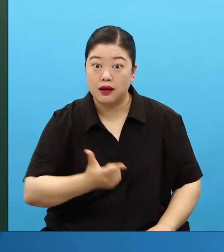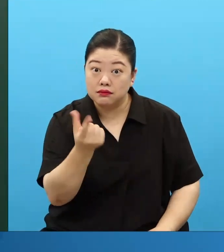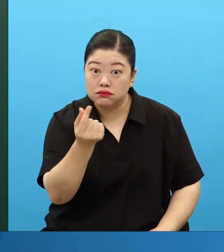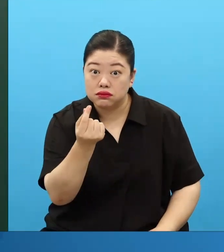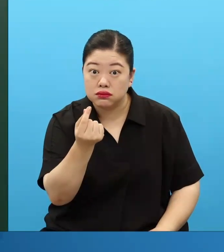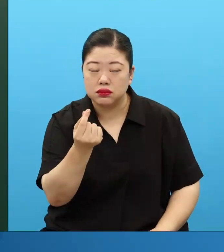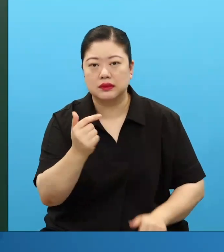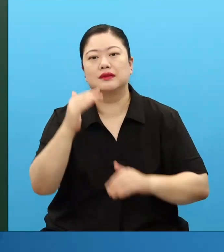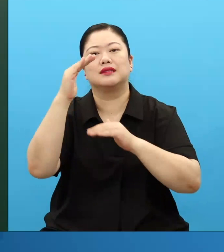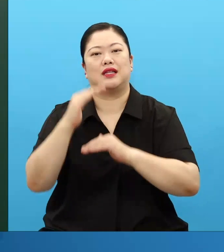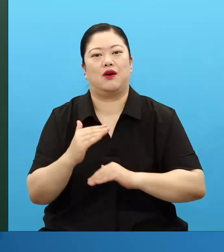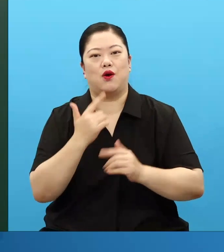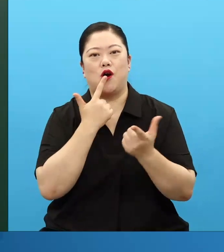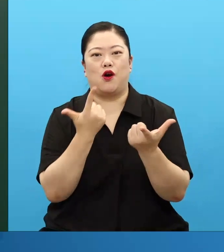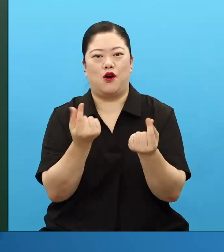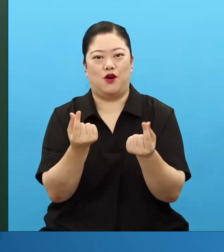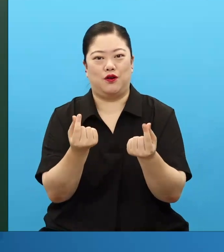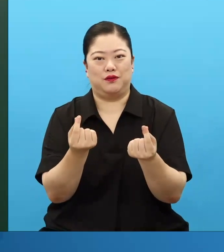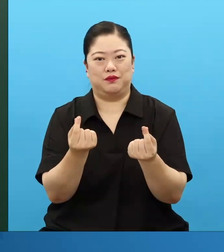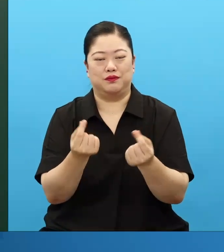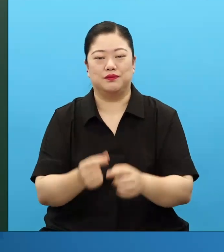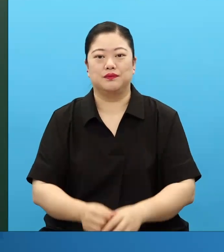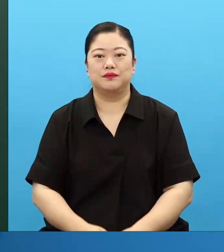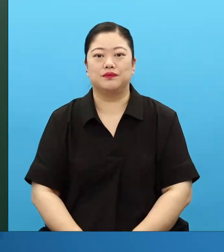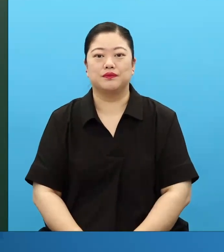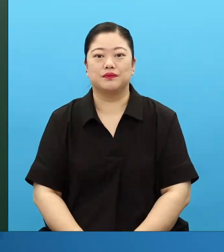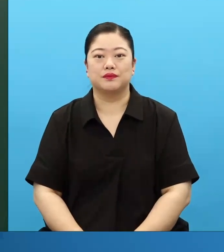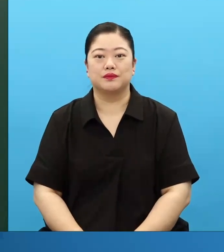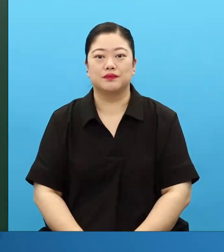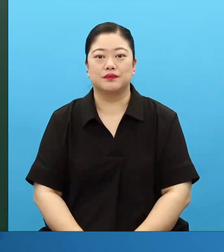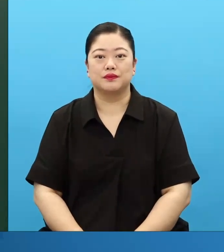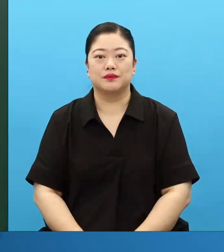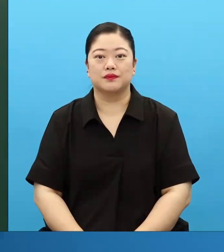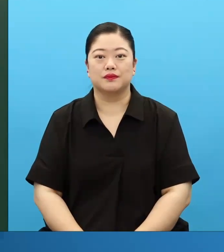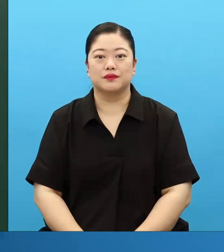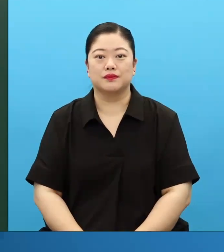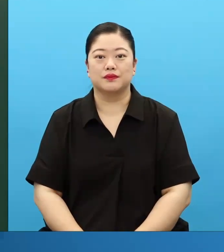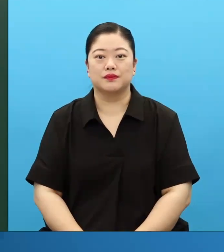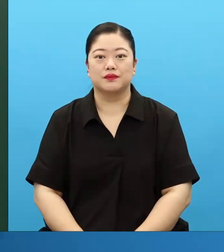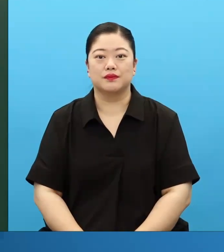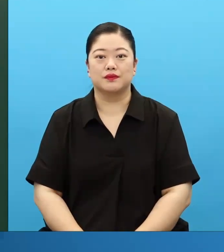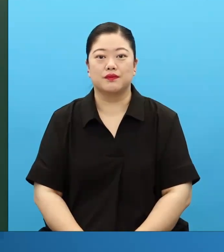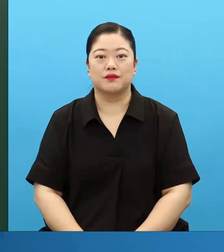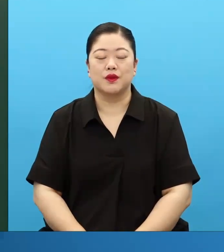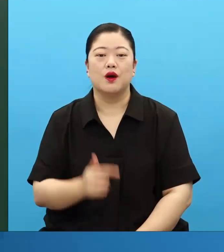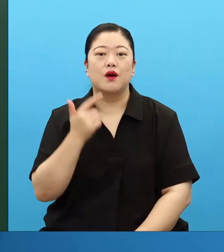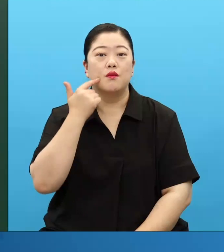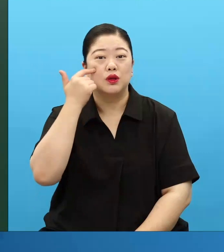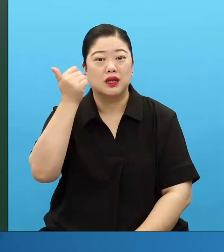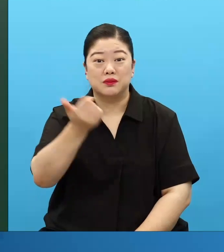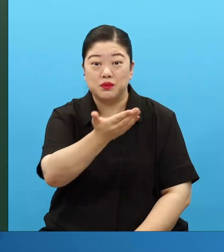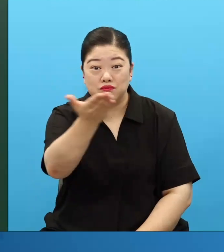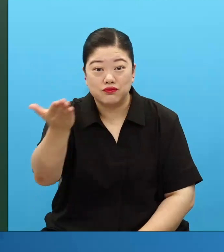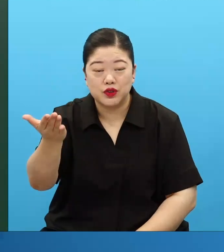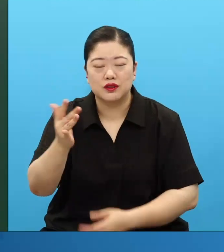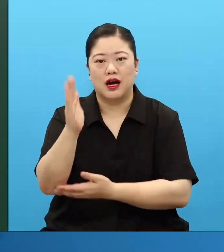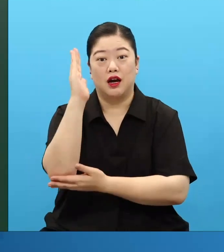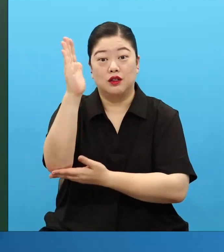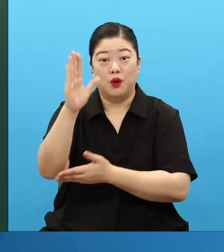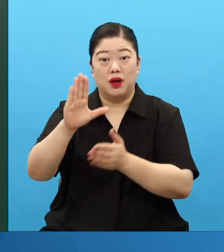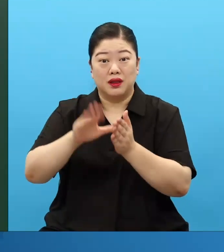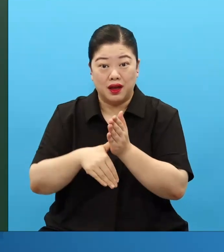in our church. 지금 이제 우리 교회 교인들 모인 교인들은 크게 옛날에는 처음에는 돈이 많은 사람도 없고 힘 있는 사람도 없고